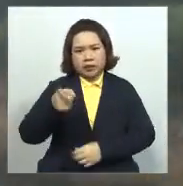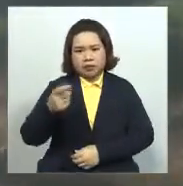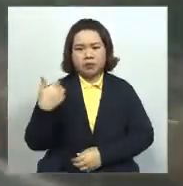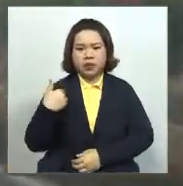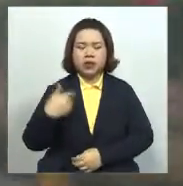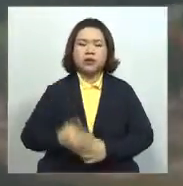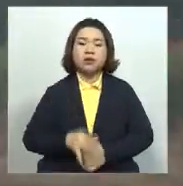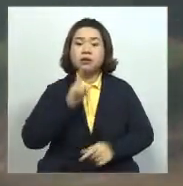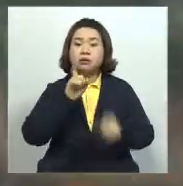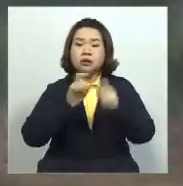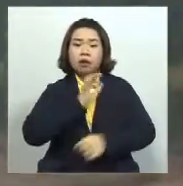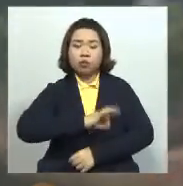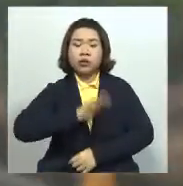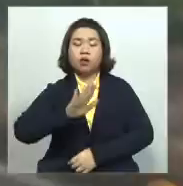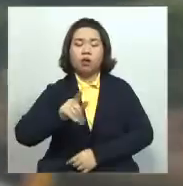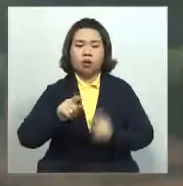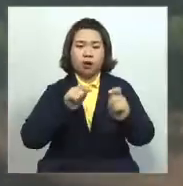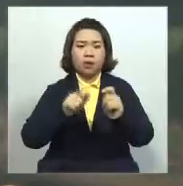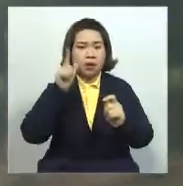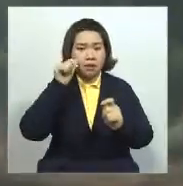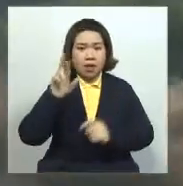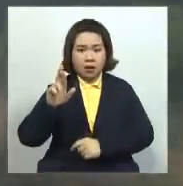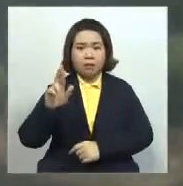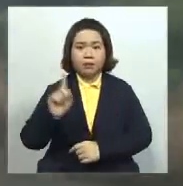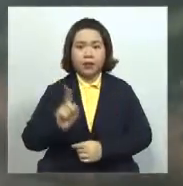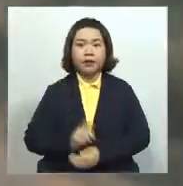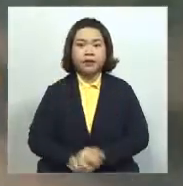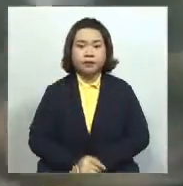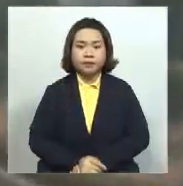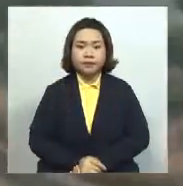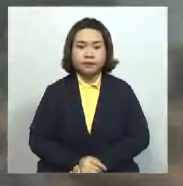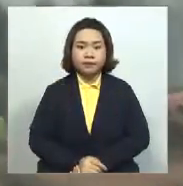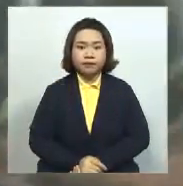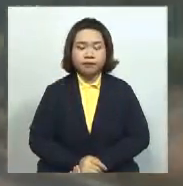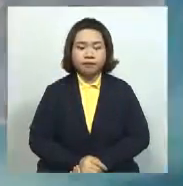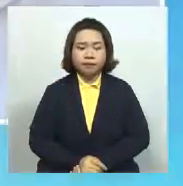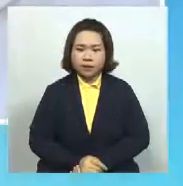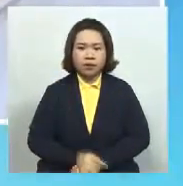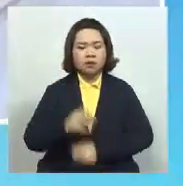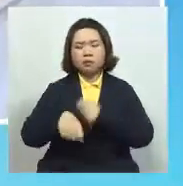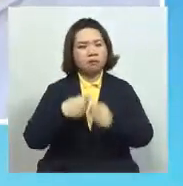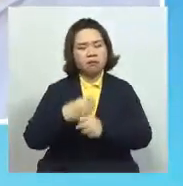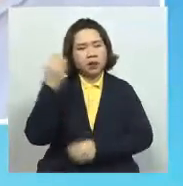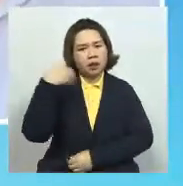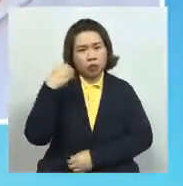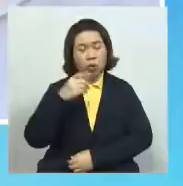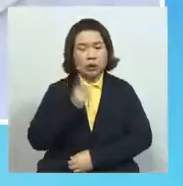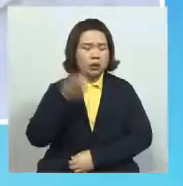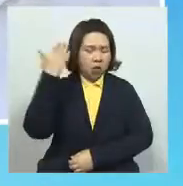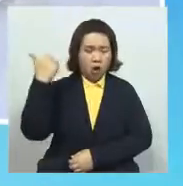ฟังความรู้สึกของชาวบ้านที่อำเภอแม่ริมจังหวัดเชียงใหม่ค่ะ จะเป็นอย่างนี้ทุกปีแต่ปีนี้แย่